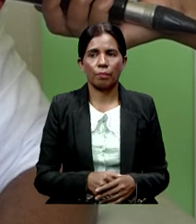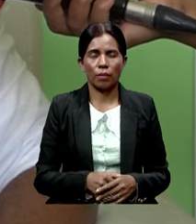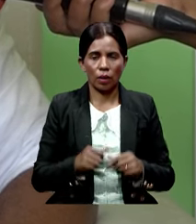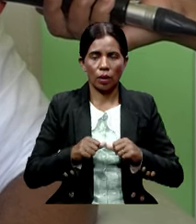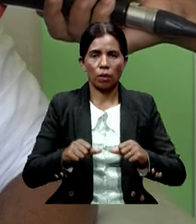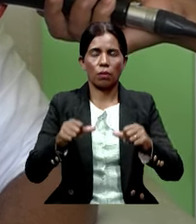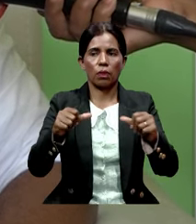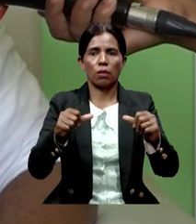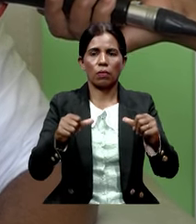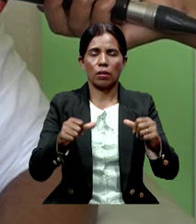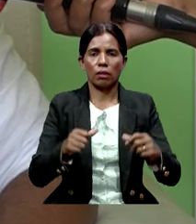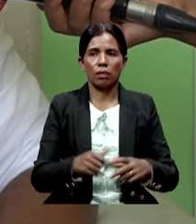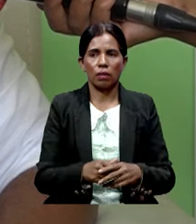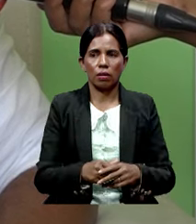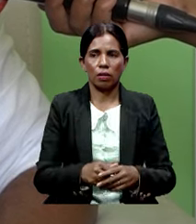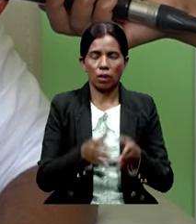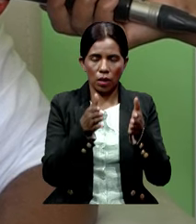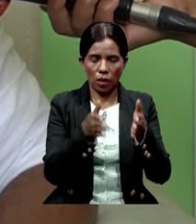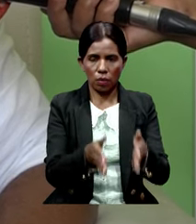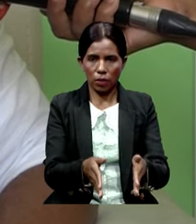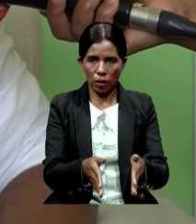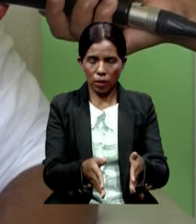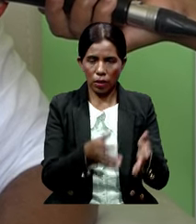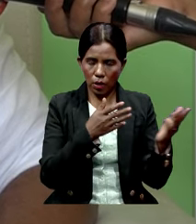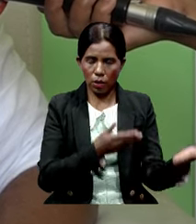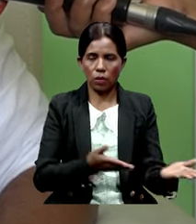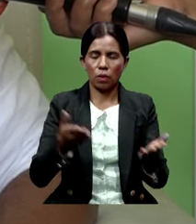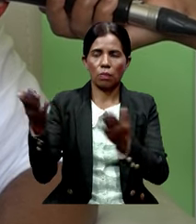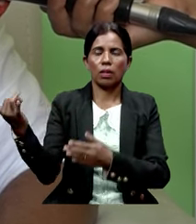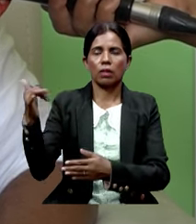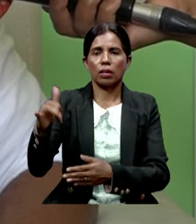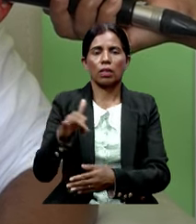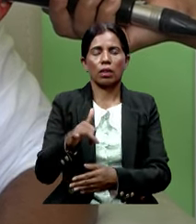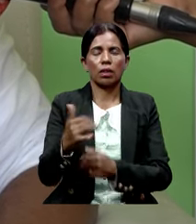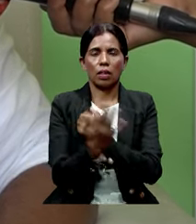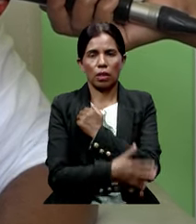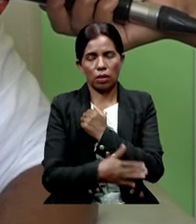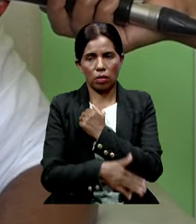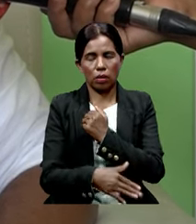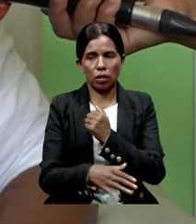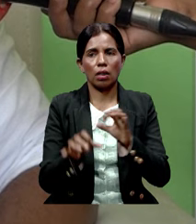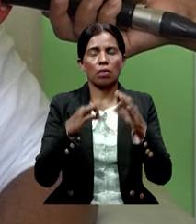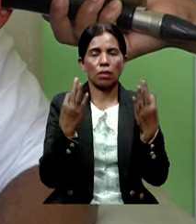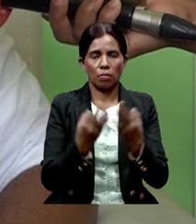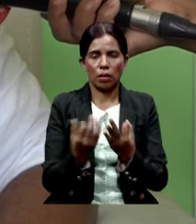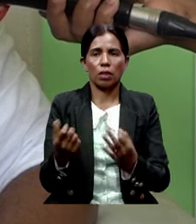kontinuasian atau aku ini ga o lori bang sini rainga ini usir sehing familia usir